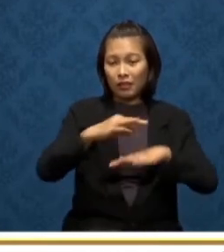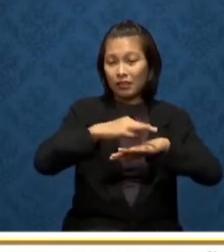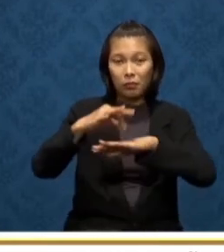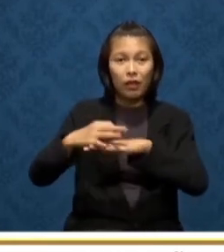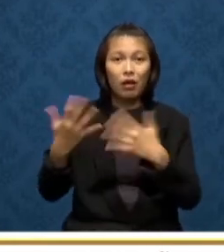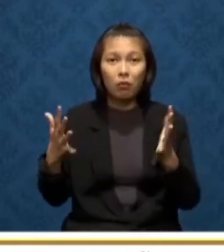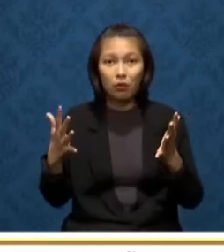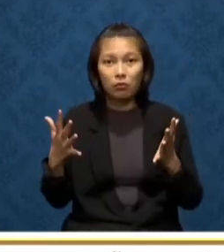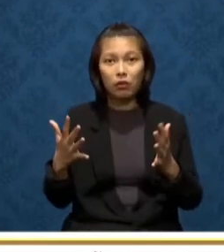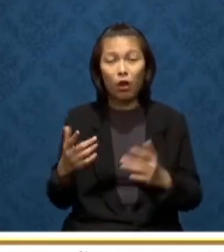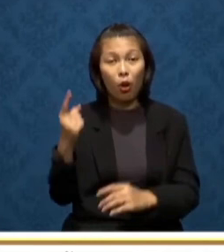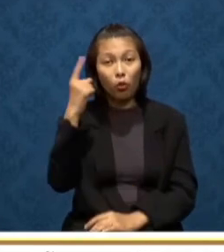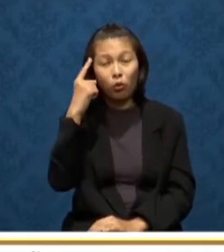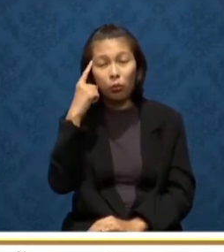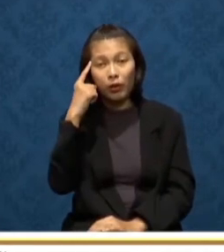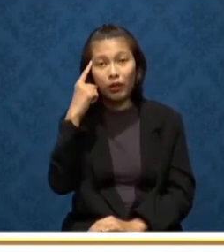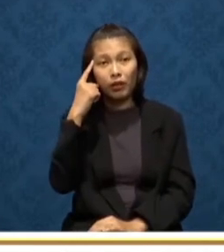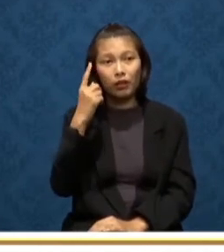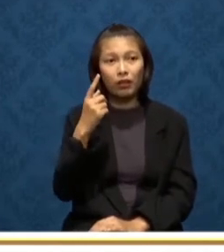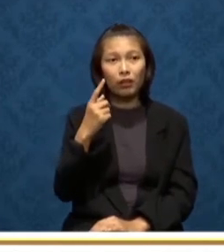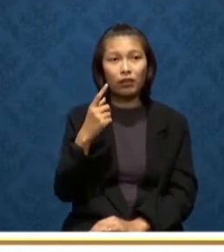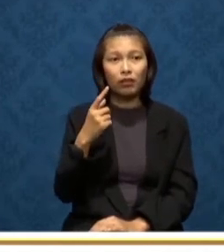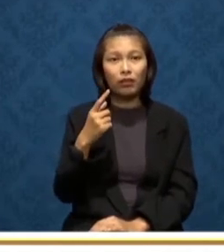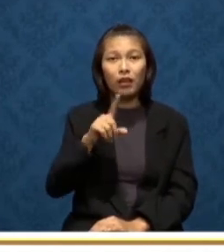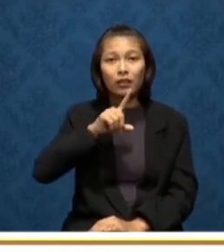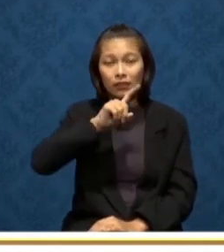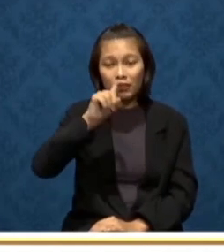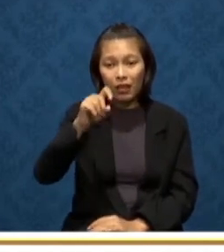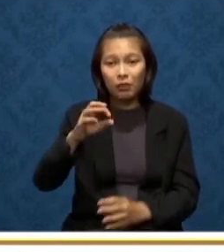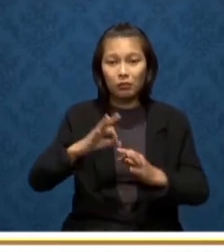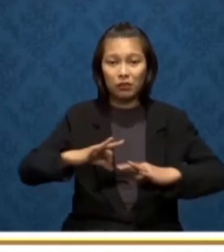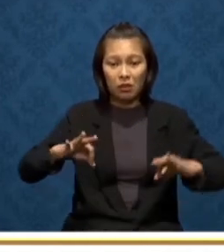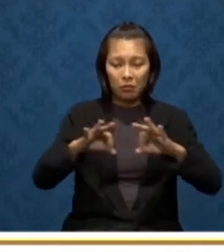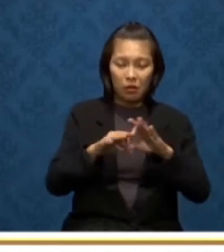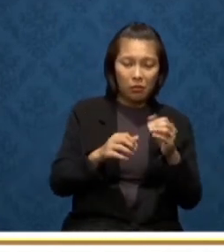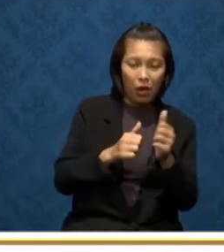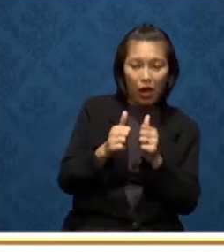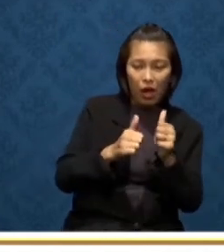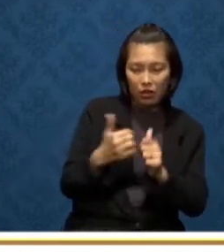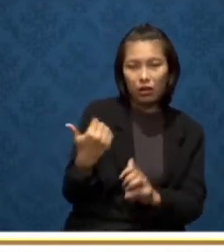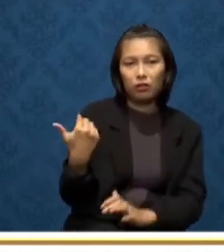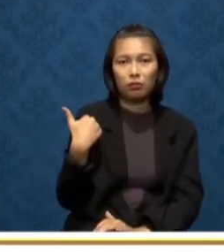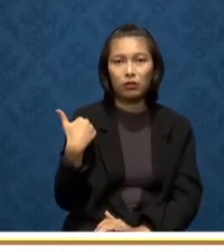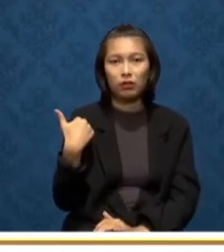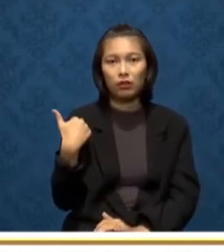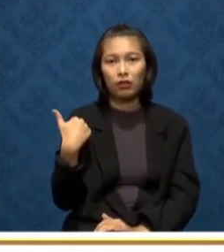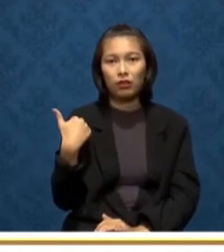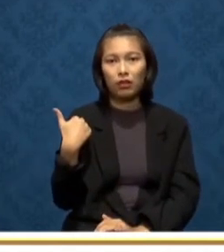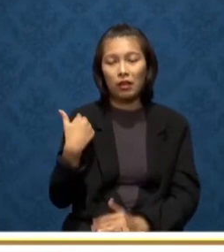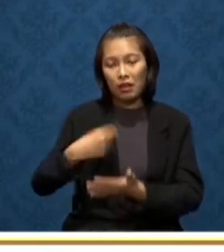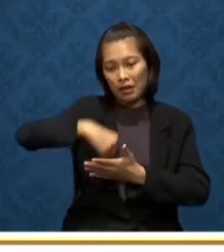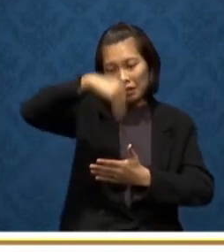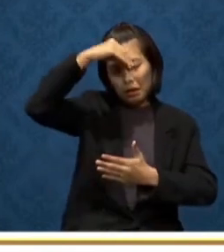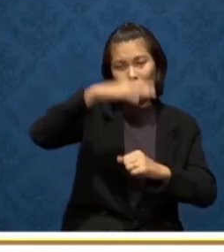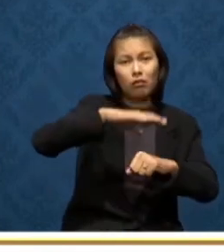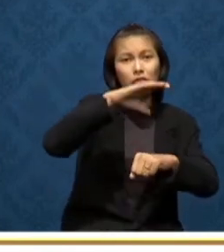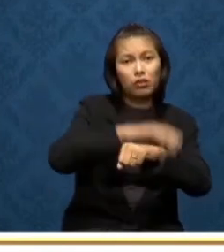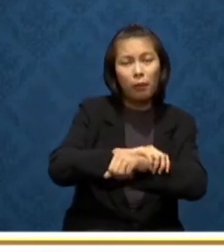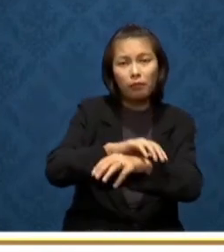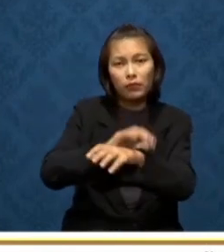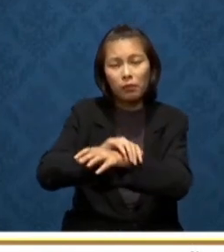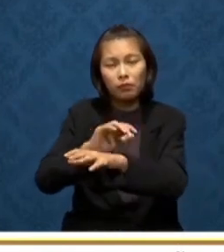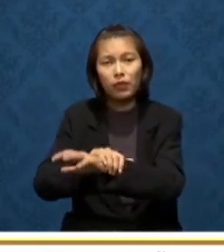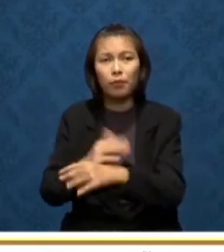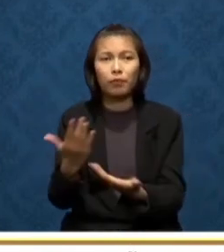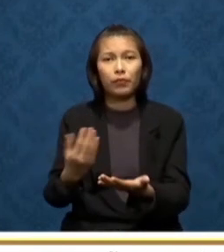ไม่รู้หรือเปล่าไม่มีการทุกวันนี้มันเบียดขับทางการเมืองจับนักเรียนนักศึกษา